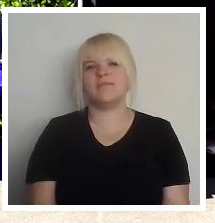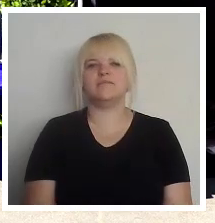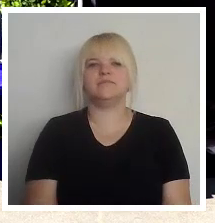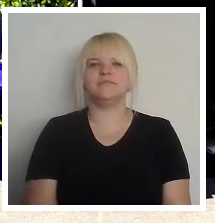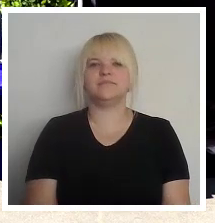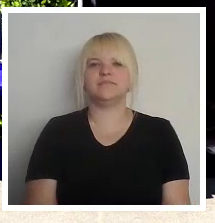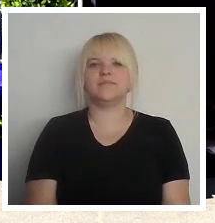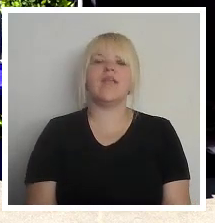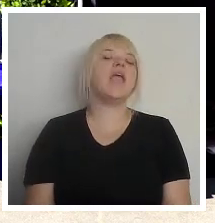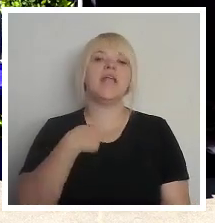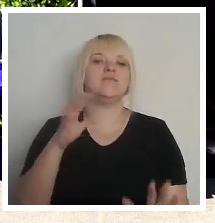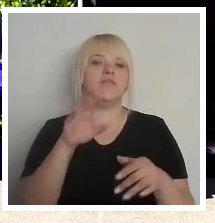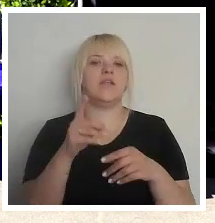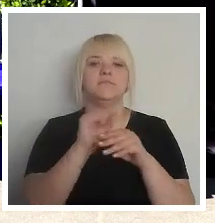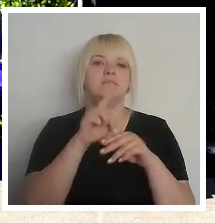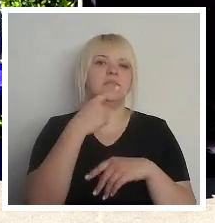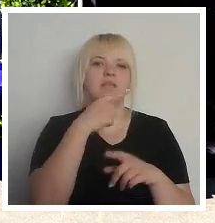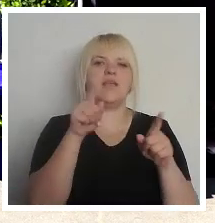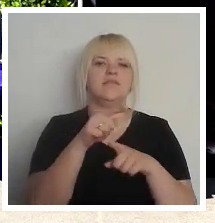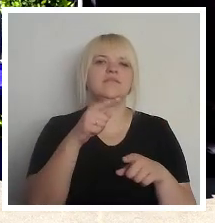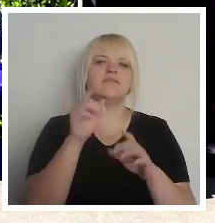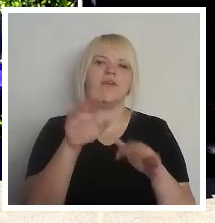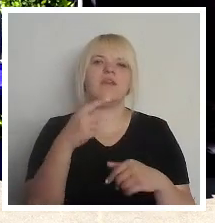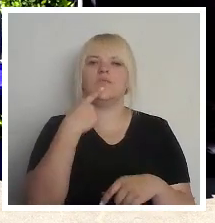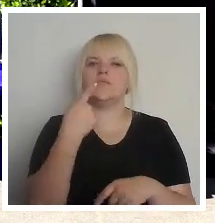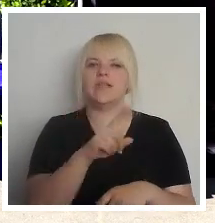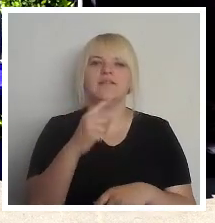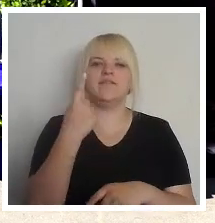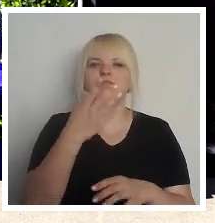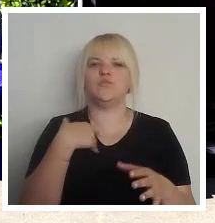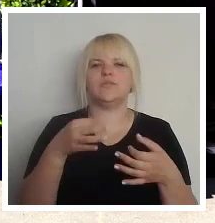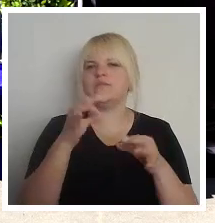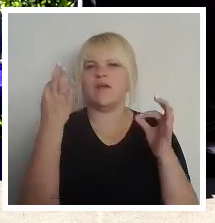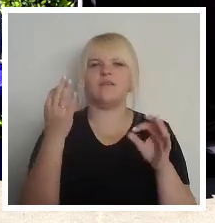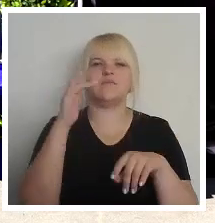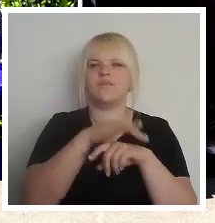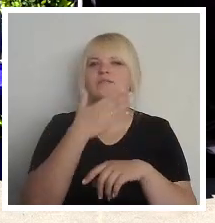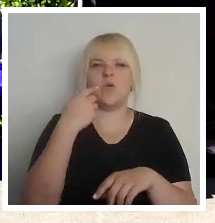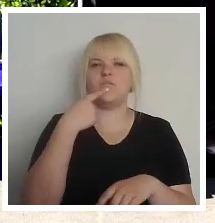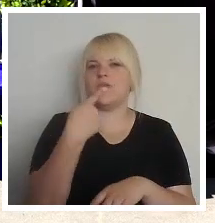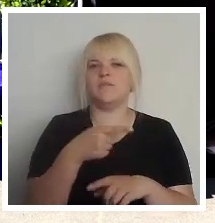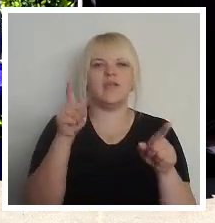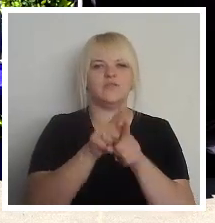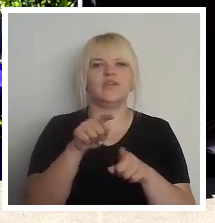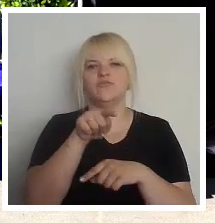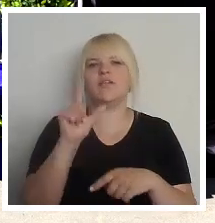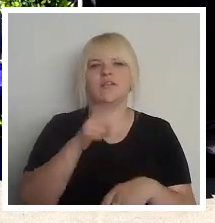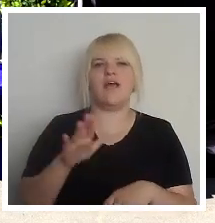Ja es rīkstētu piebilst, man liekas, ka mums ir viens ļoti nozīmīgs faktors, ko mēs neesam pieminējuši šeit, ir